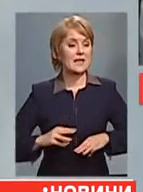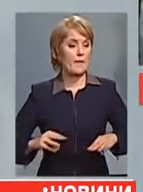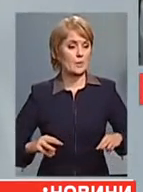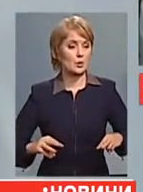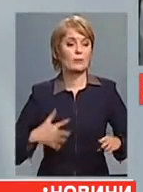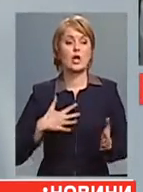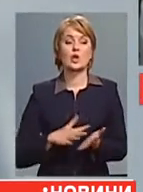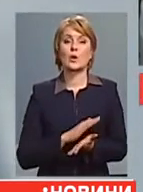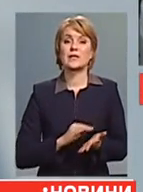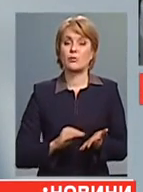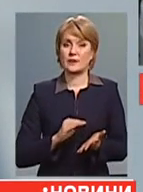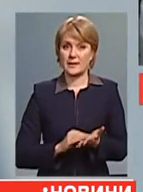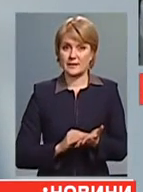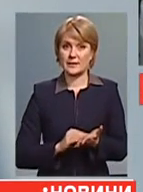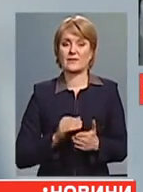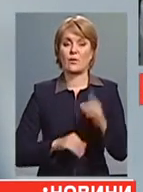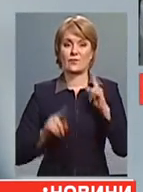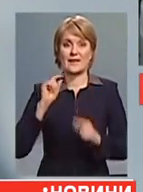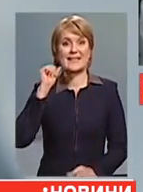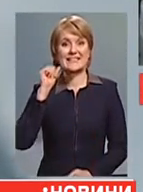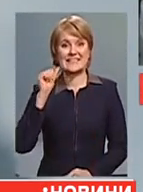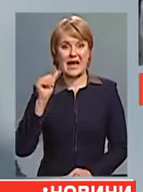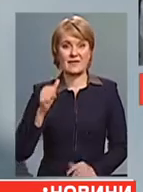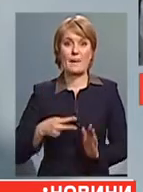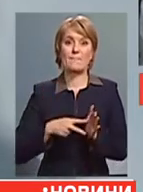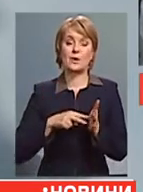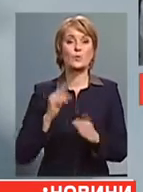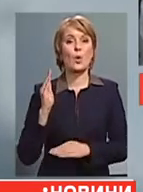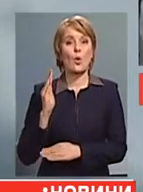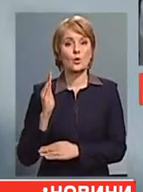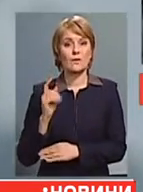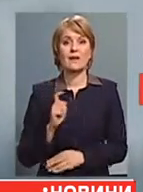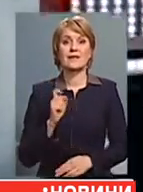Марина Анціфорова з Верховної Ради. Завтра в парламенті планують голосувати за відставку генпрокурора.